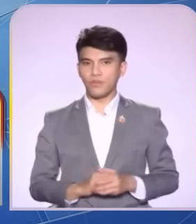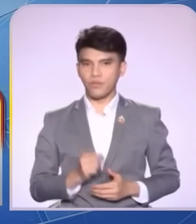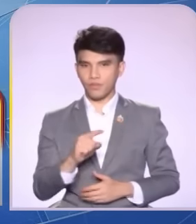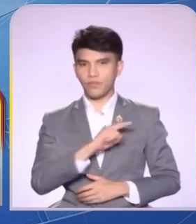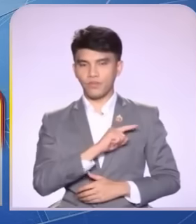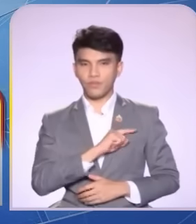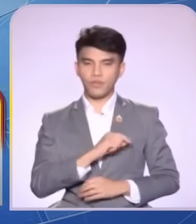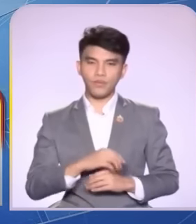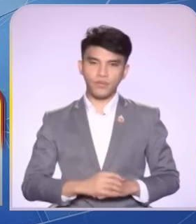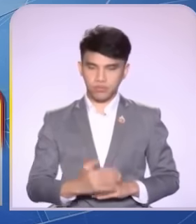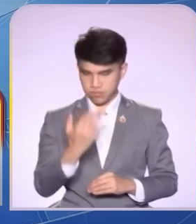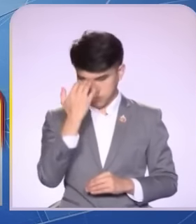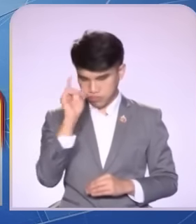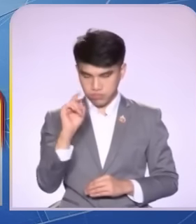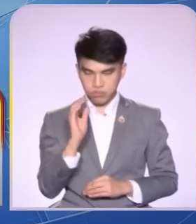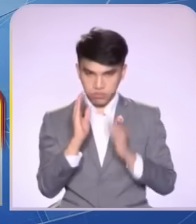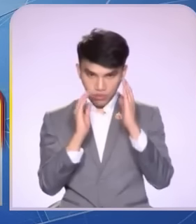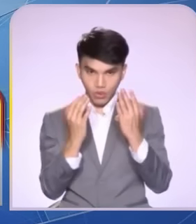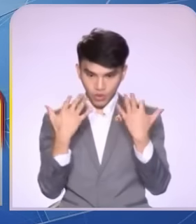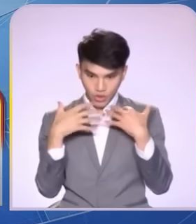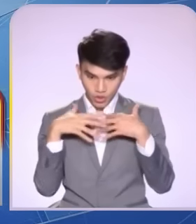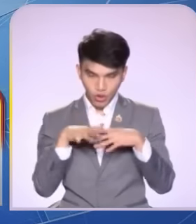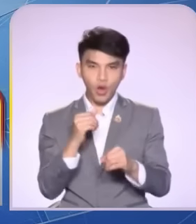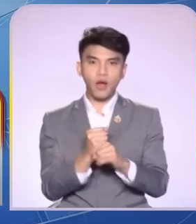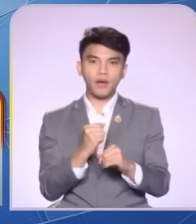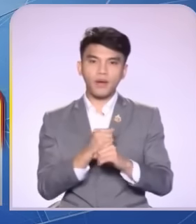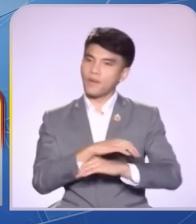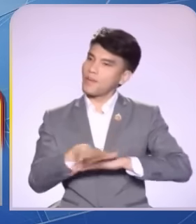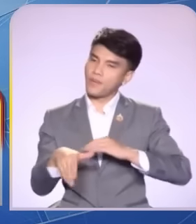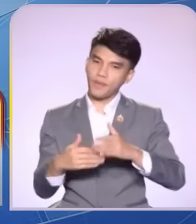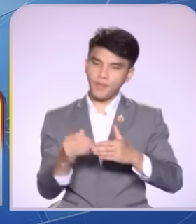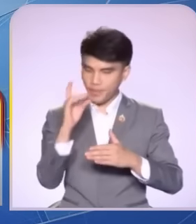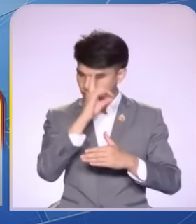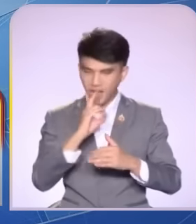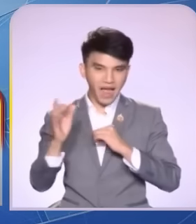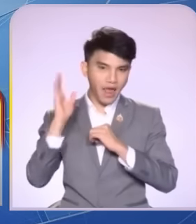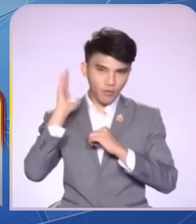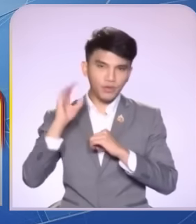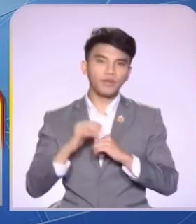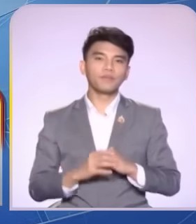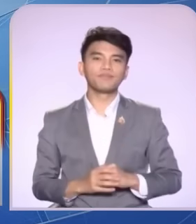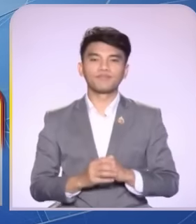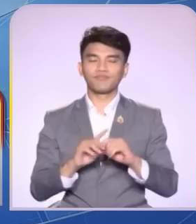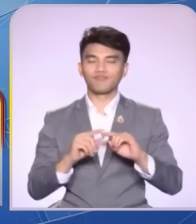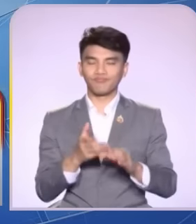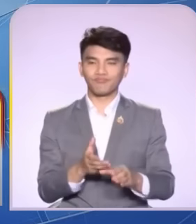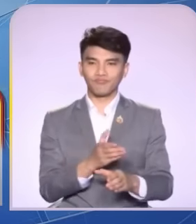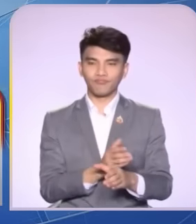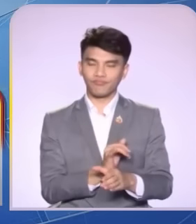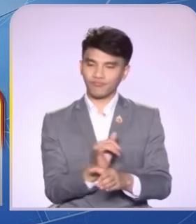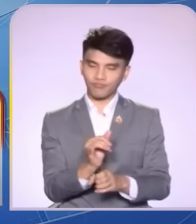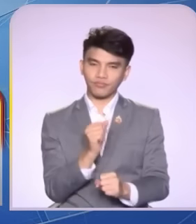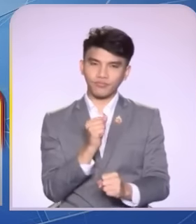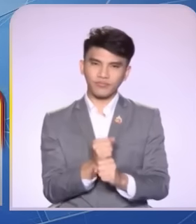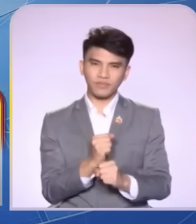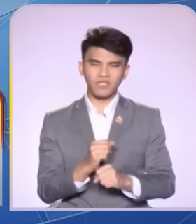ผิดชอบไม่ได้เพราะหลายคนที่เข้ามาร่วมธุรกิจส่วนใหญ่ตามมาจากดาราที่เป็นพรีเซนเตอร์นี่แหละแต่ก่อนจะเข้ามาที่บริษัทดังกล่